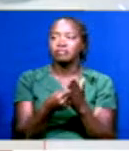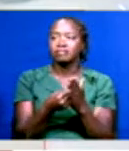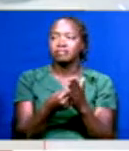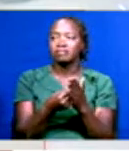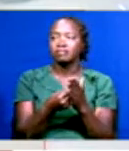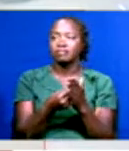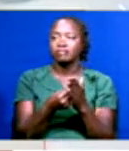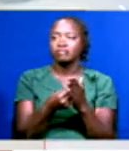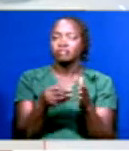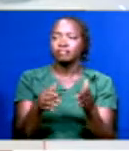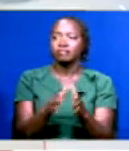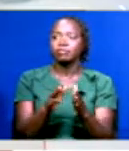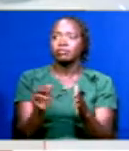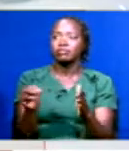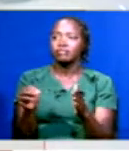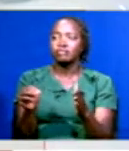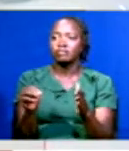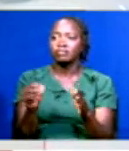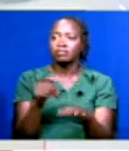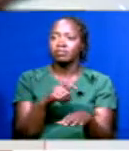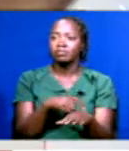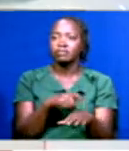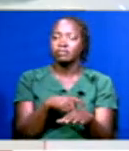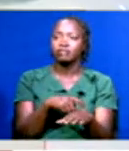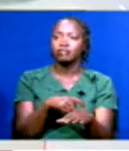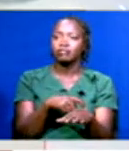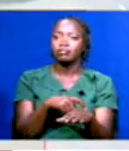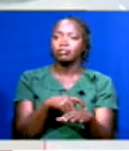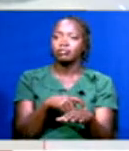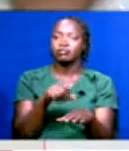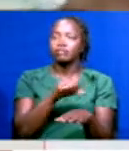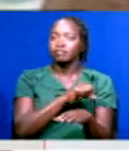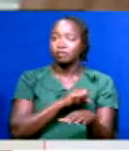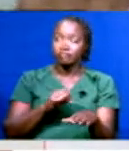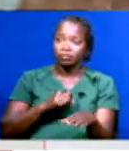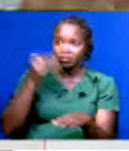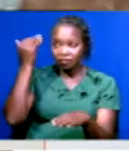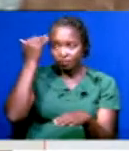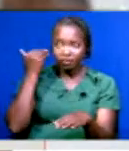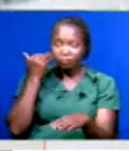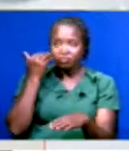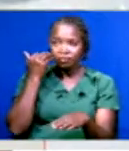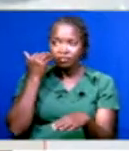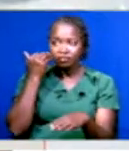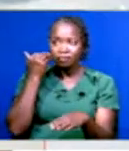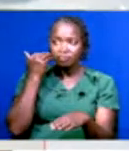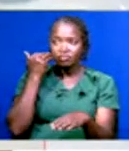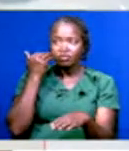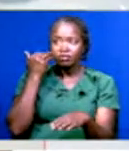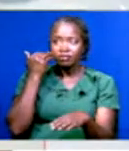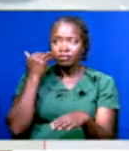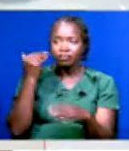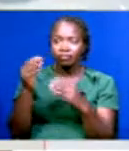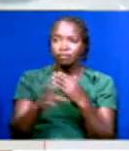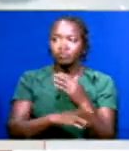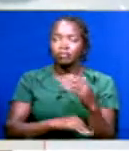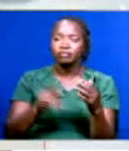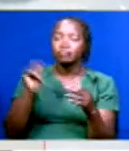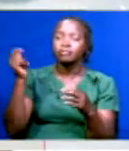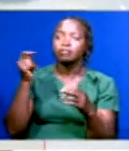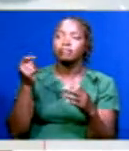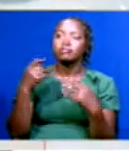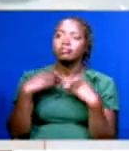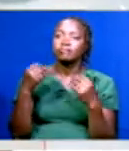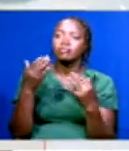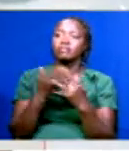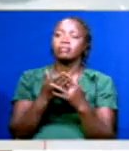to allow them room wakati ya Supreme Court inasikiza kesi, waibe mali ya Kenya between